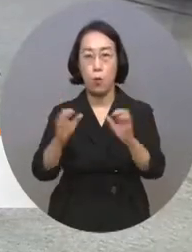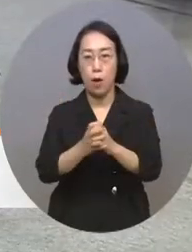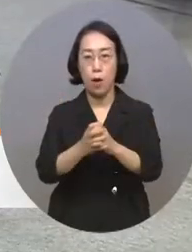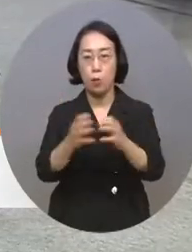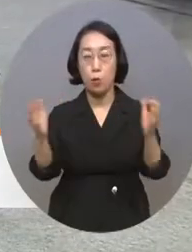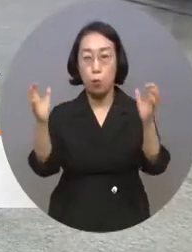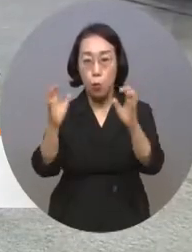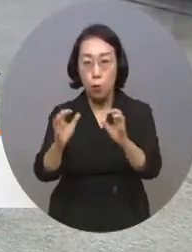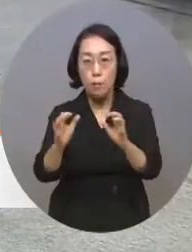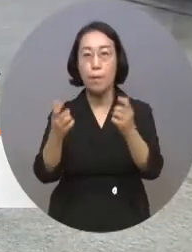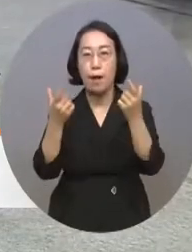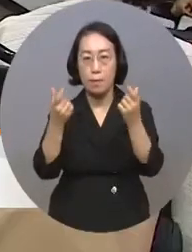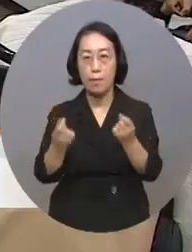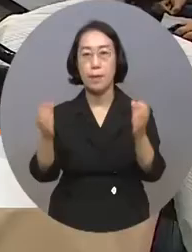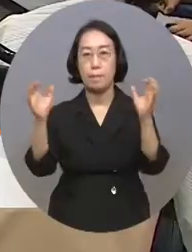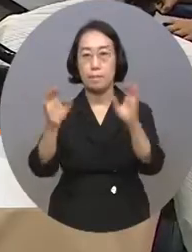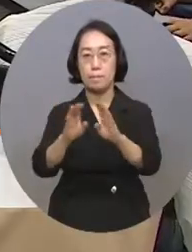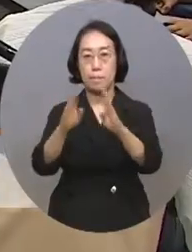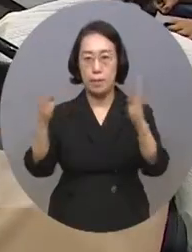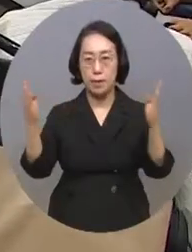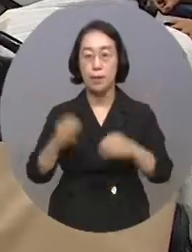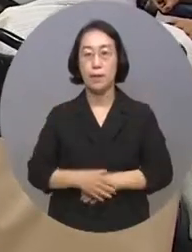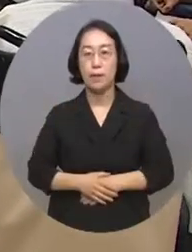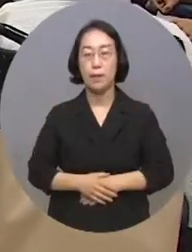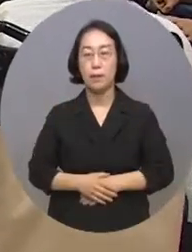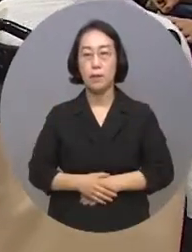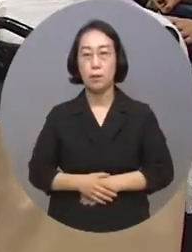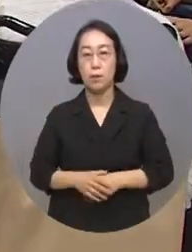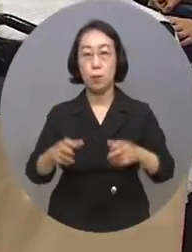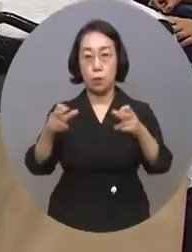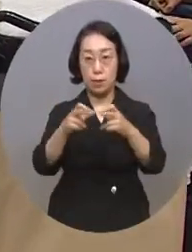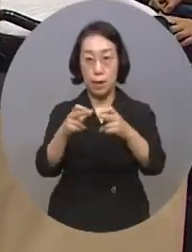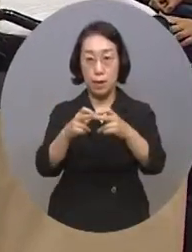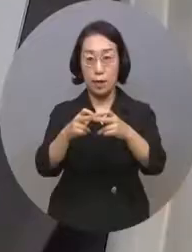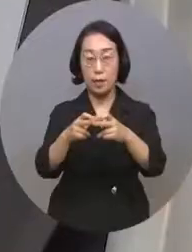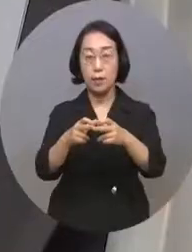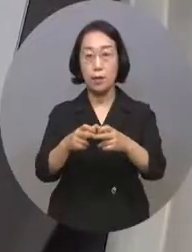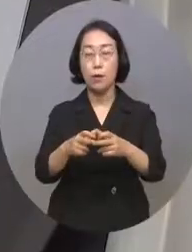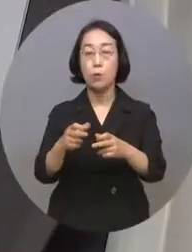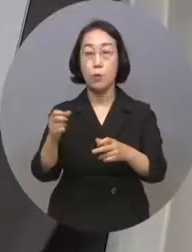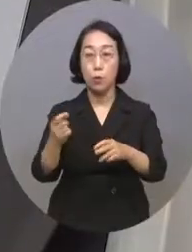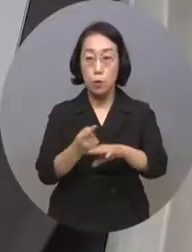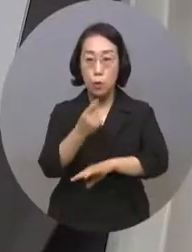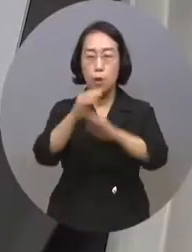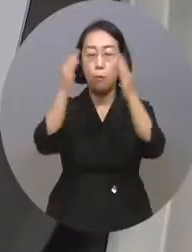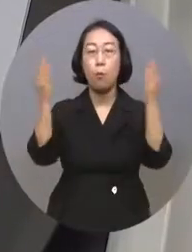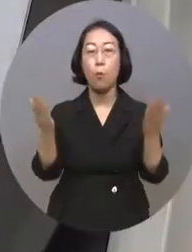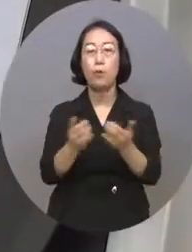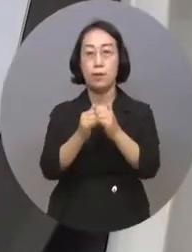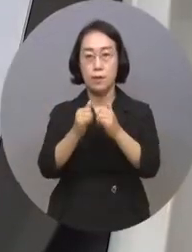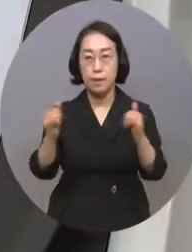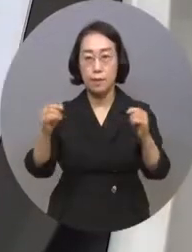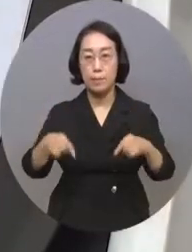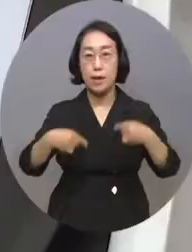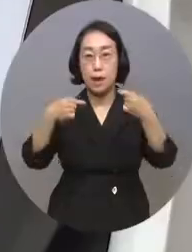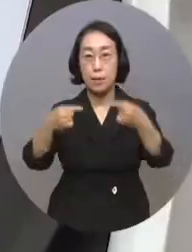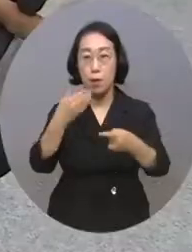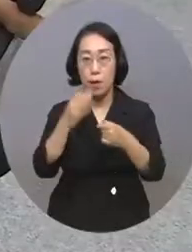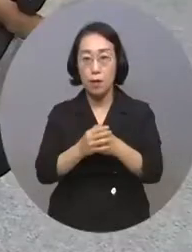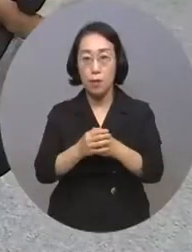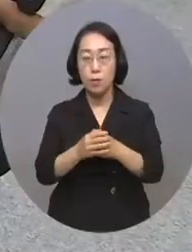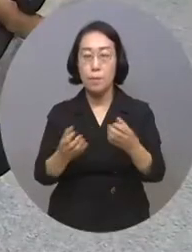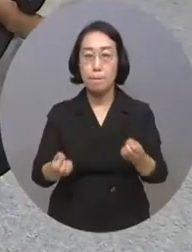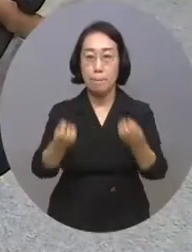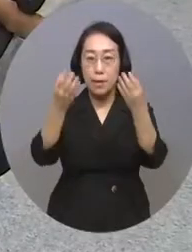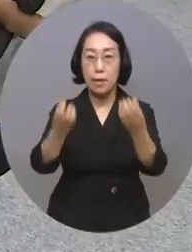개최됐습니다 뿐만 아니라 장애인과 비장애인 모두 즐길 수 있는 다채로운 이벤트도 함께